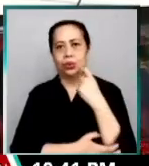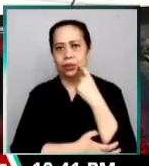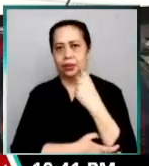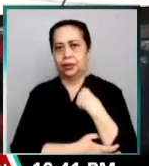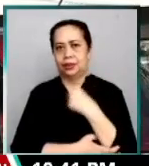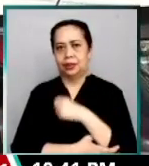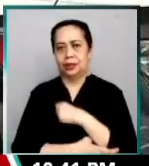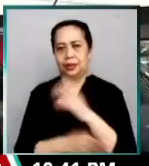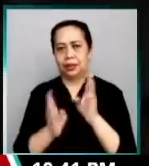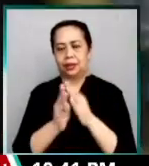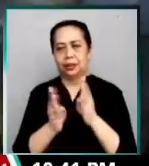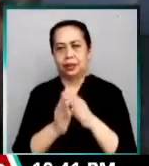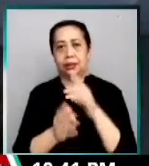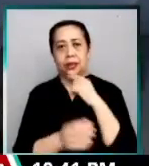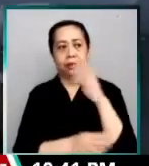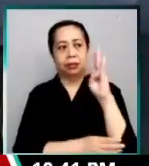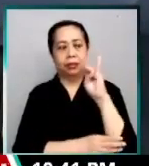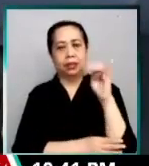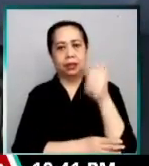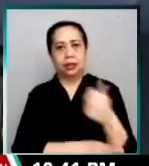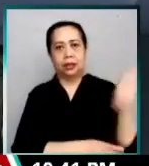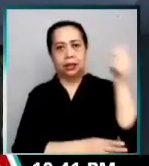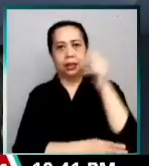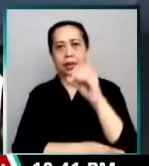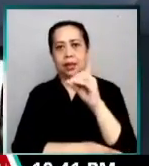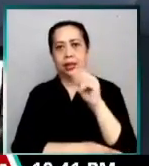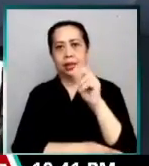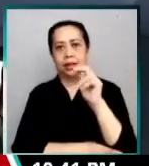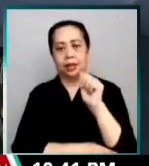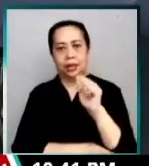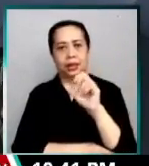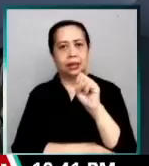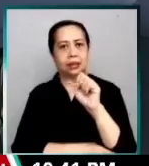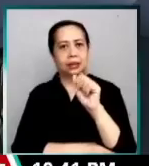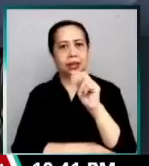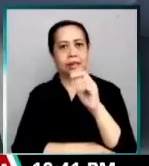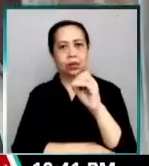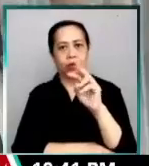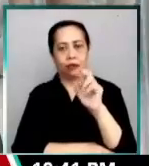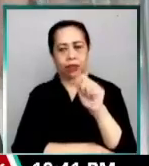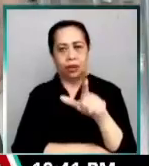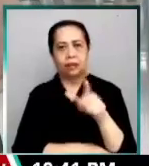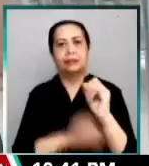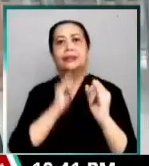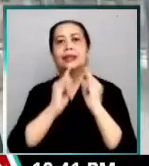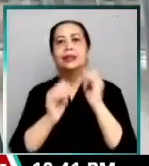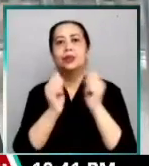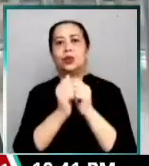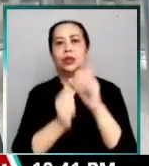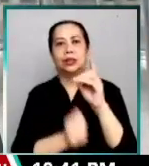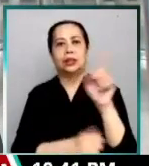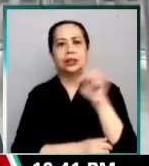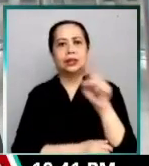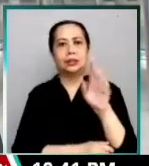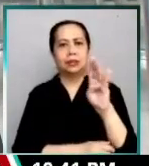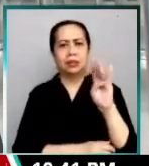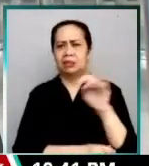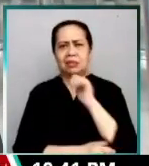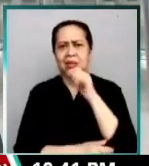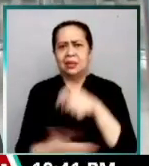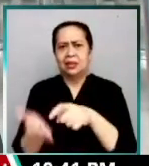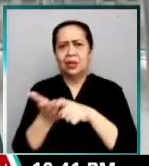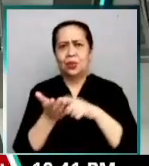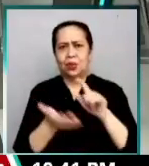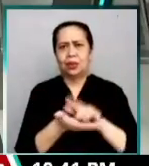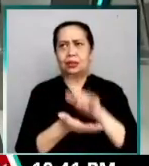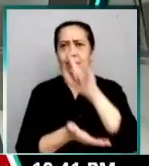tagapagsalita ng immigration na si Dana Sandoval sa panayam sa Super Radio DZBB na hindi required sa mga aalis ng bansa